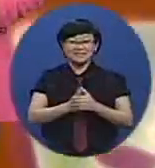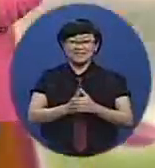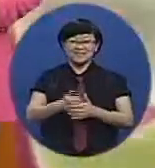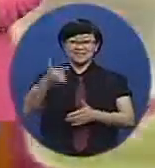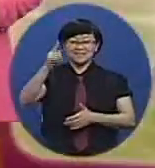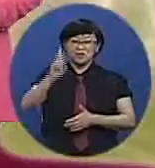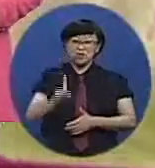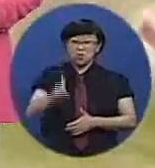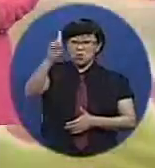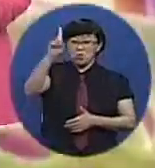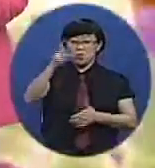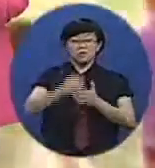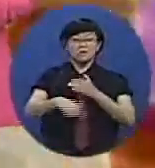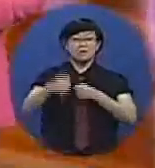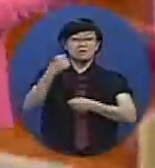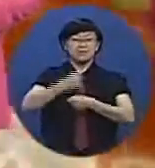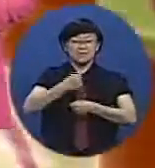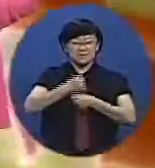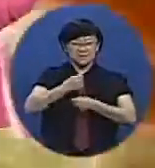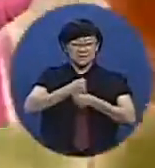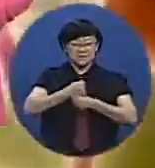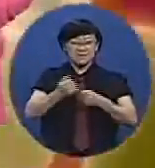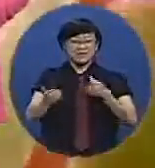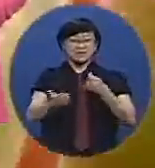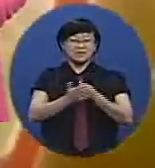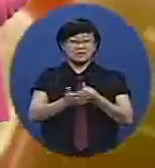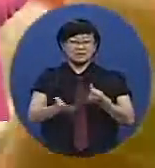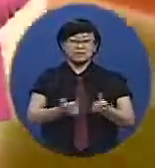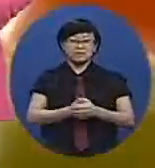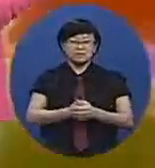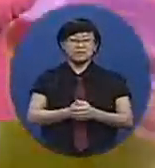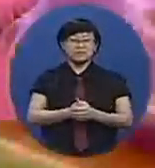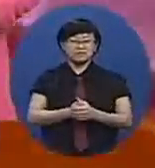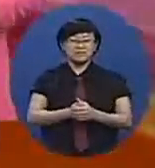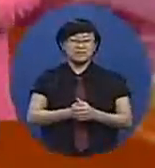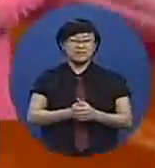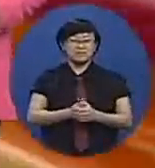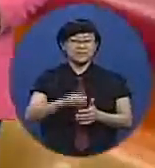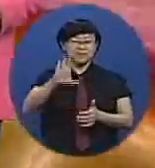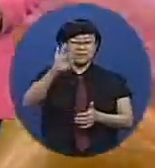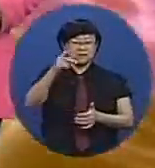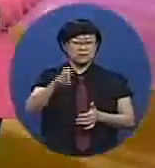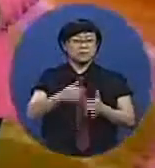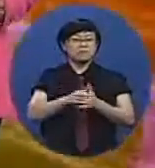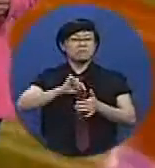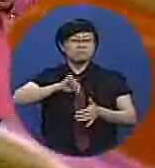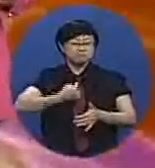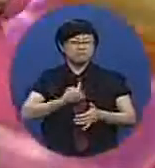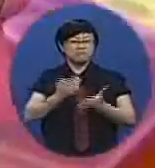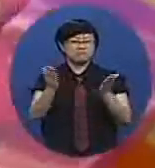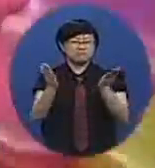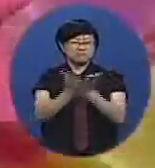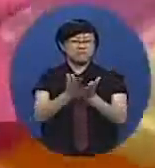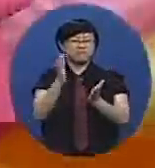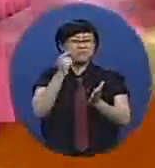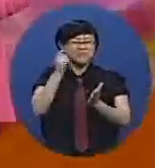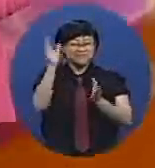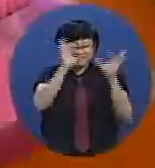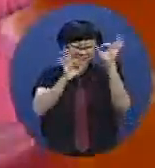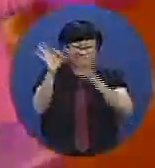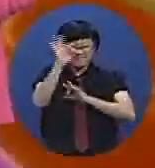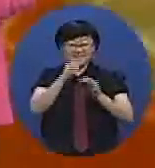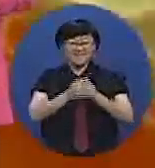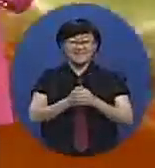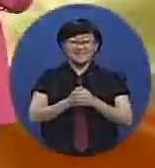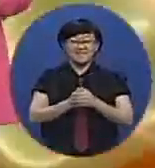남 몰래 이렇게 가성을 쓰셨기 때문에 음정을 못 찾으셨네요. 아 그래도 괜찮습니다. 아이,